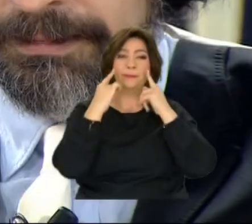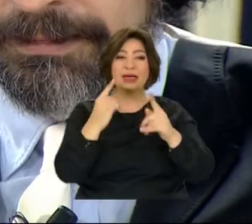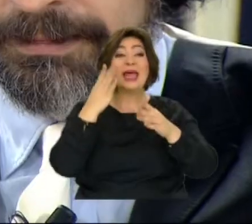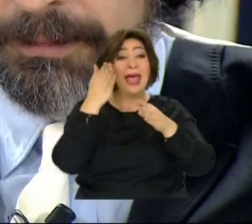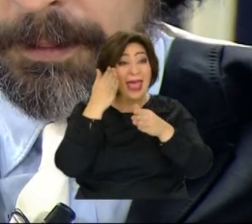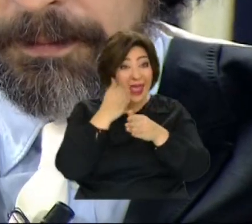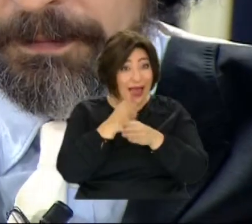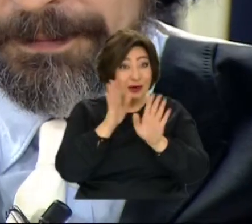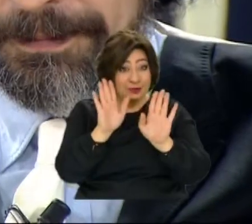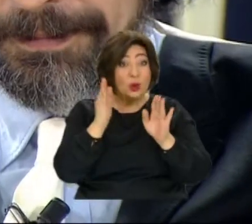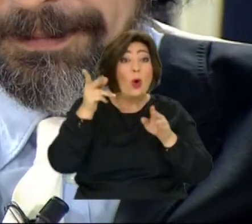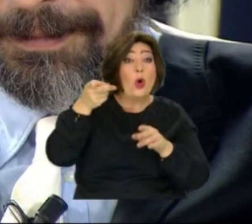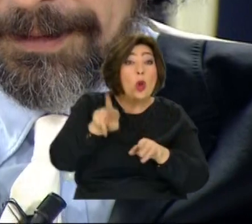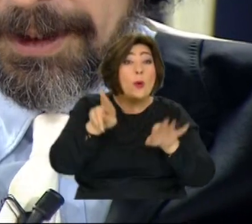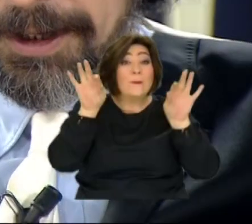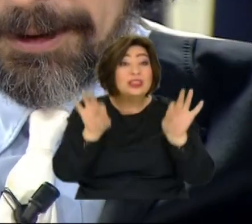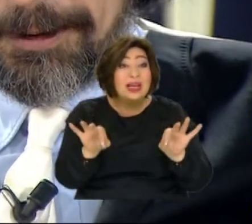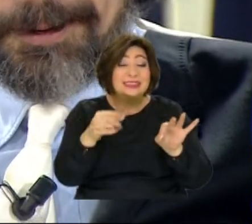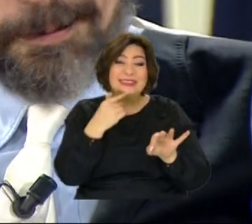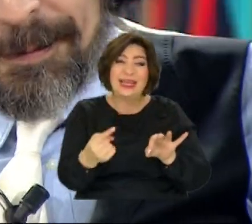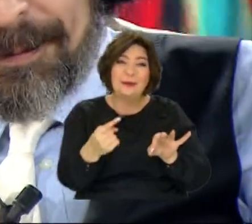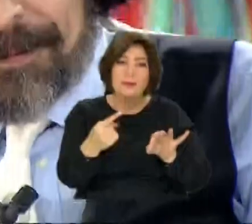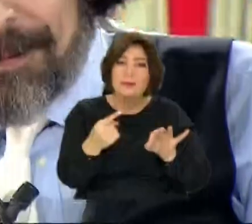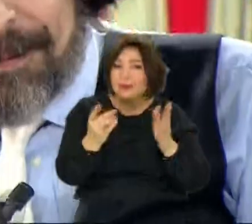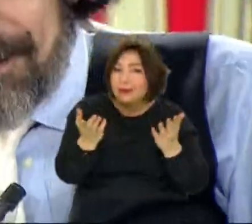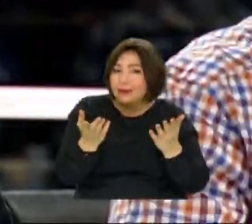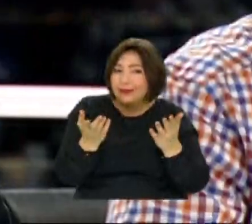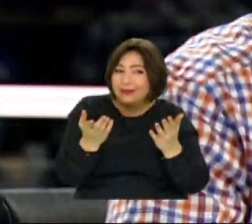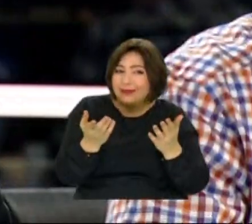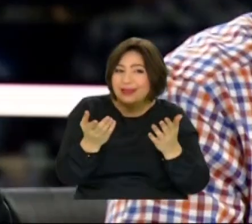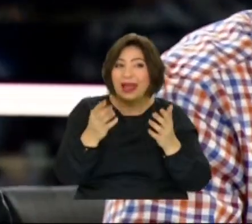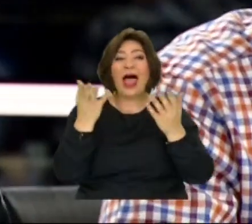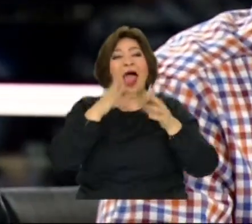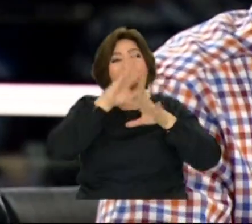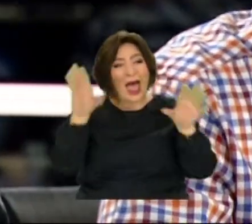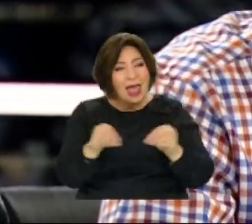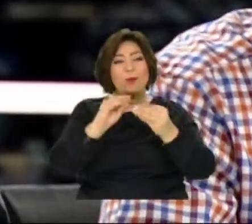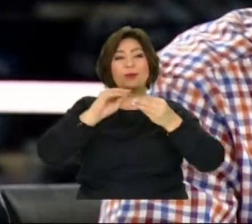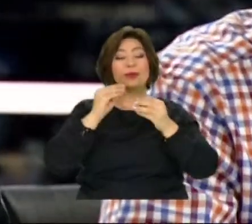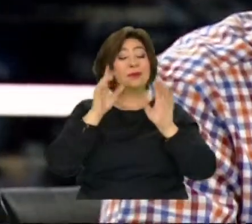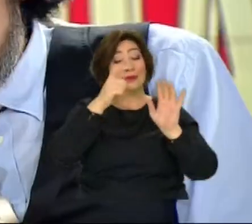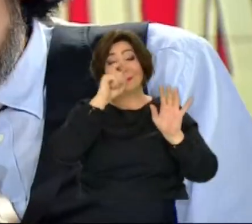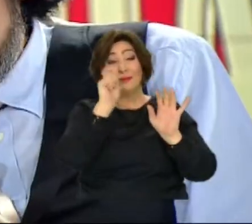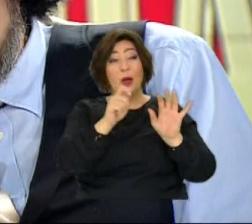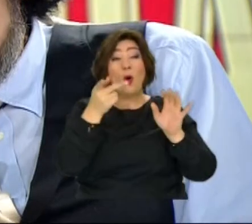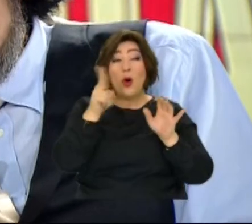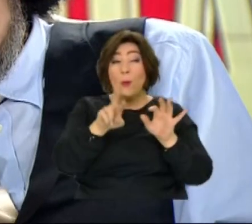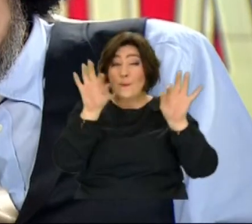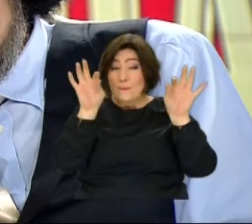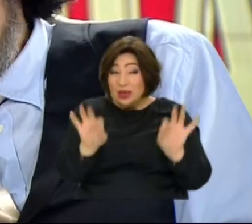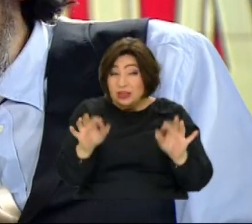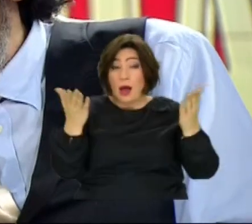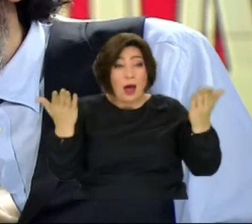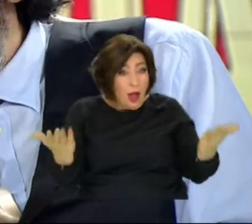esasında tabii... Ölümün başlangıcı değil. Her mesele... Her meseleye farklı yaklaşımlar yani, var. Yani ölümün başlangıcı ama yani